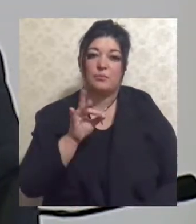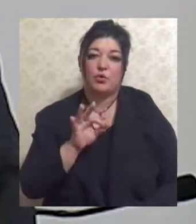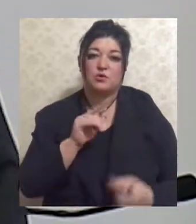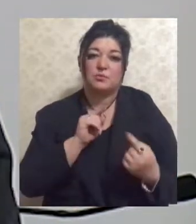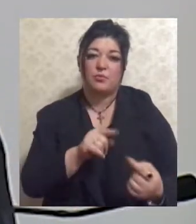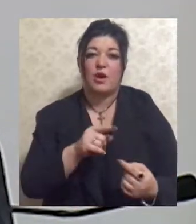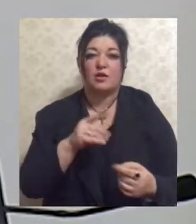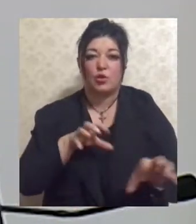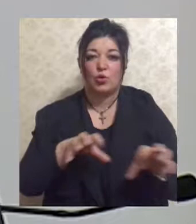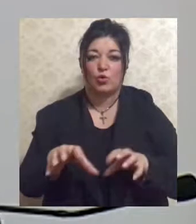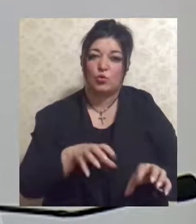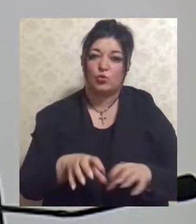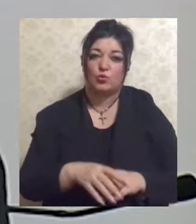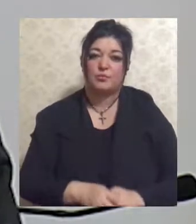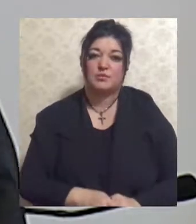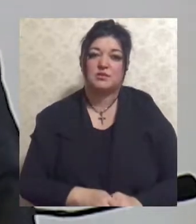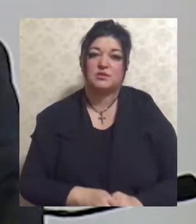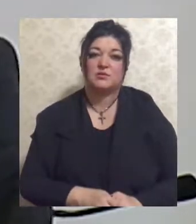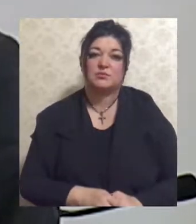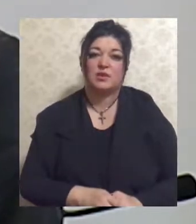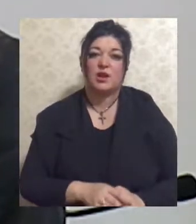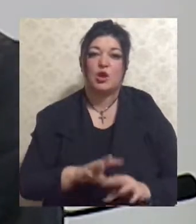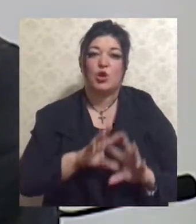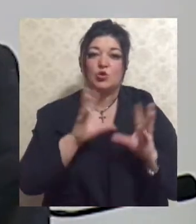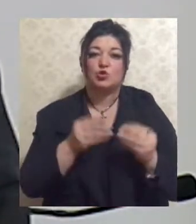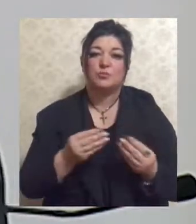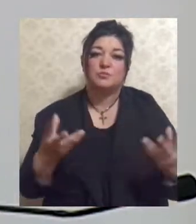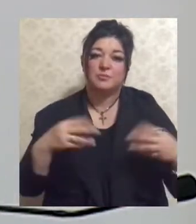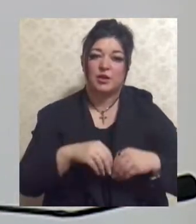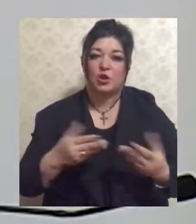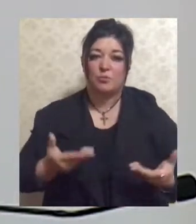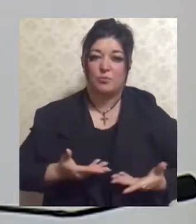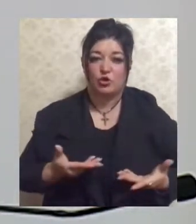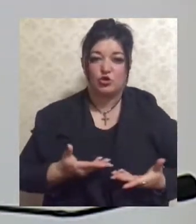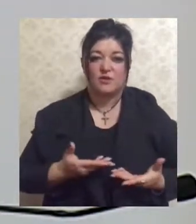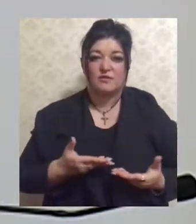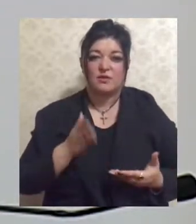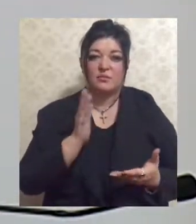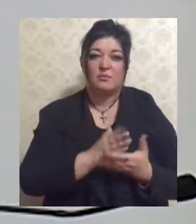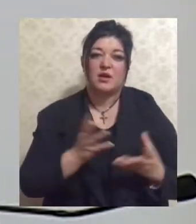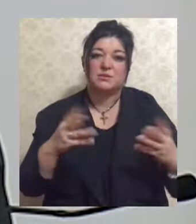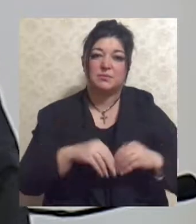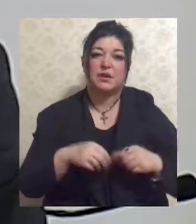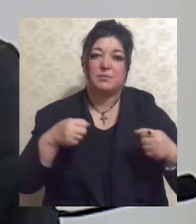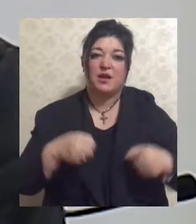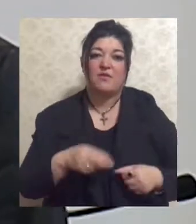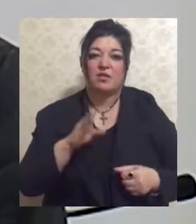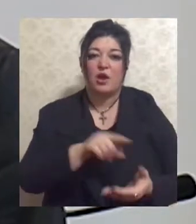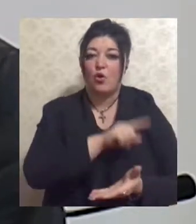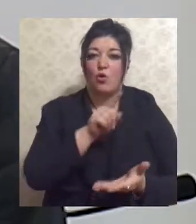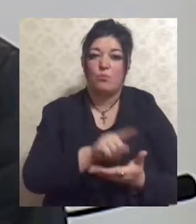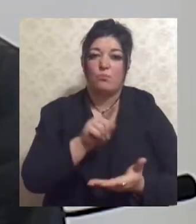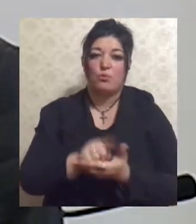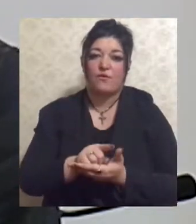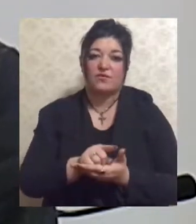якими суб'єкт декларування спільно проживає, має взаємні спільні права та обов'язки,